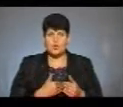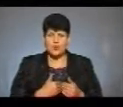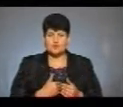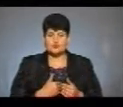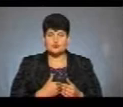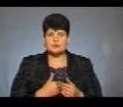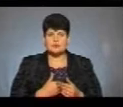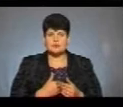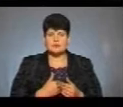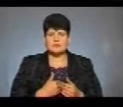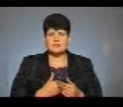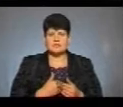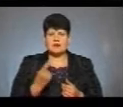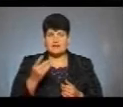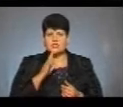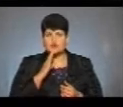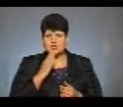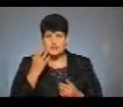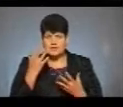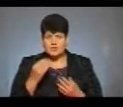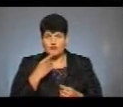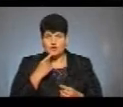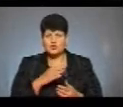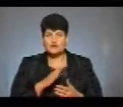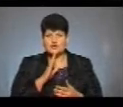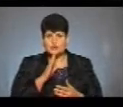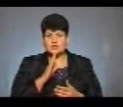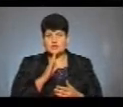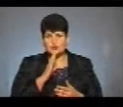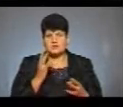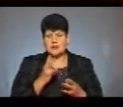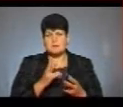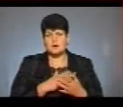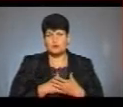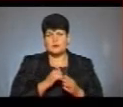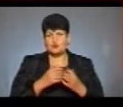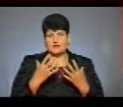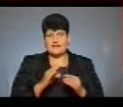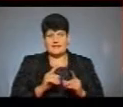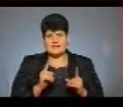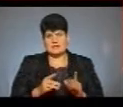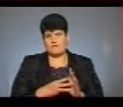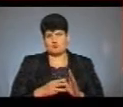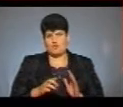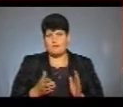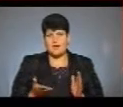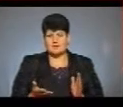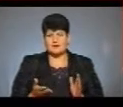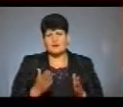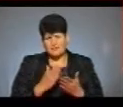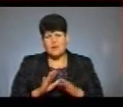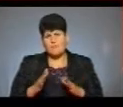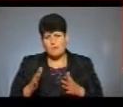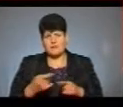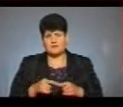зазіхнути і зазіхають на ваш жіночий день. Кажуть, що жінок треба любити щодень, а не тільки 8 березня. Тобто, певні аргументи є в